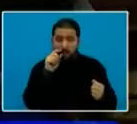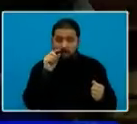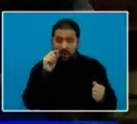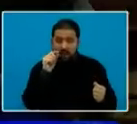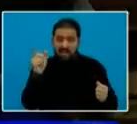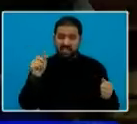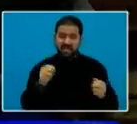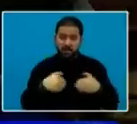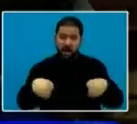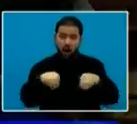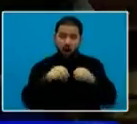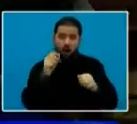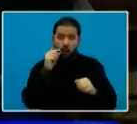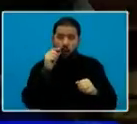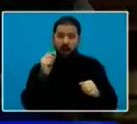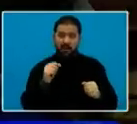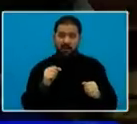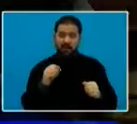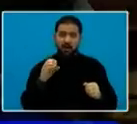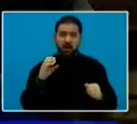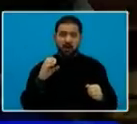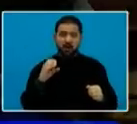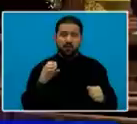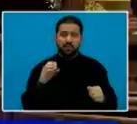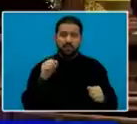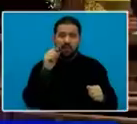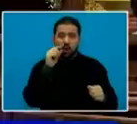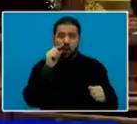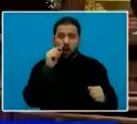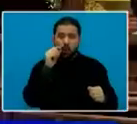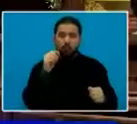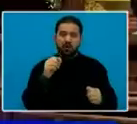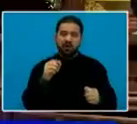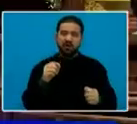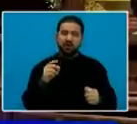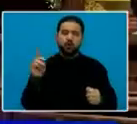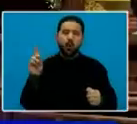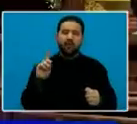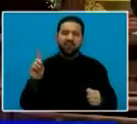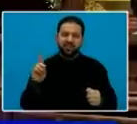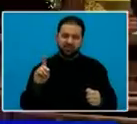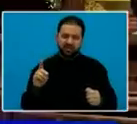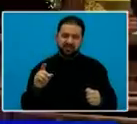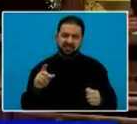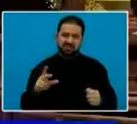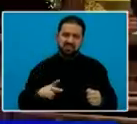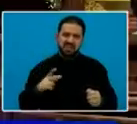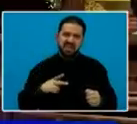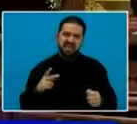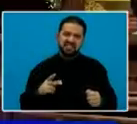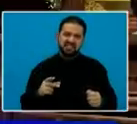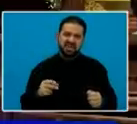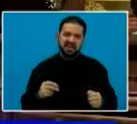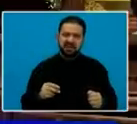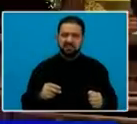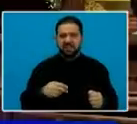Omul duhovnicesc, de regulă, este definit așa, simplu, ca omul care se roagă.